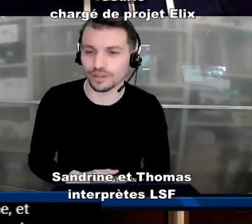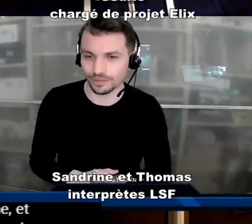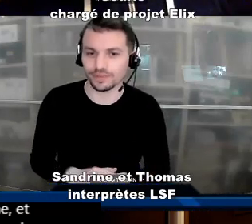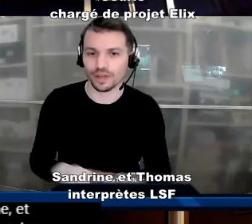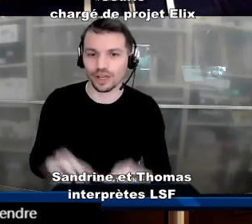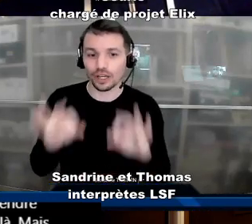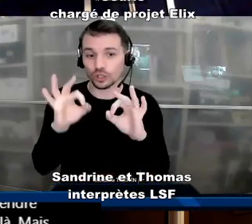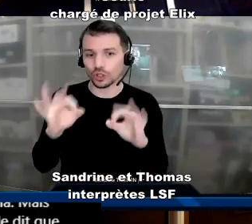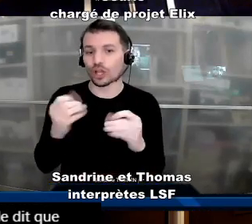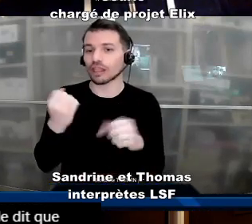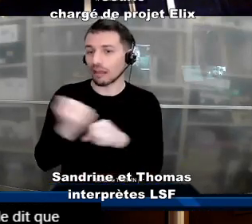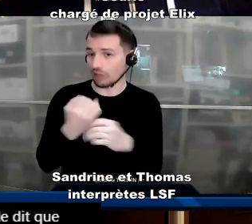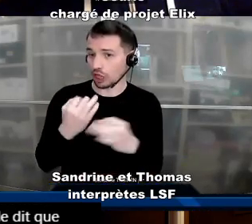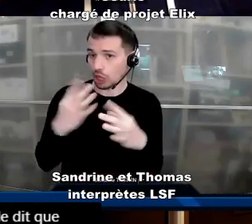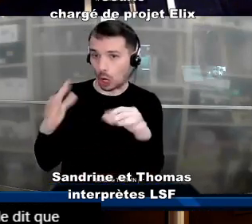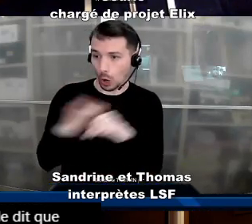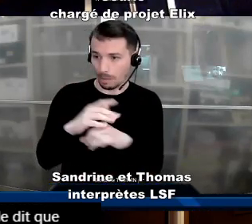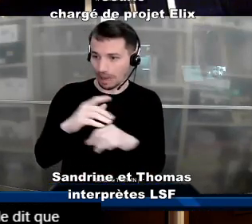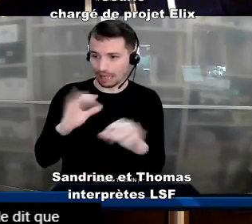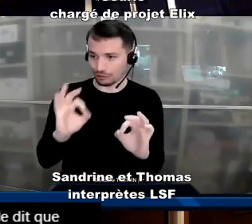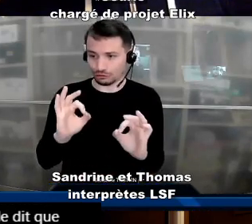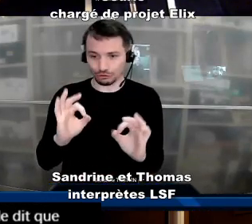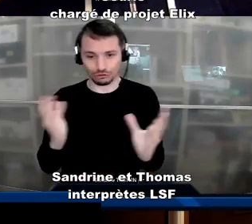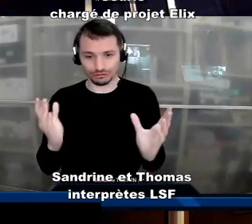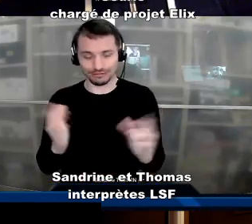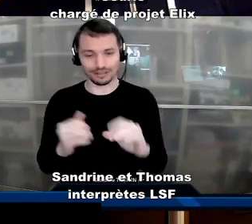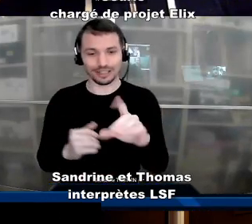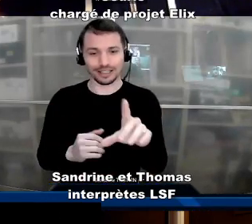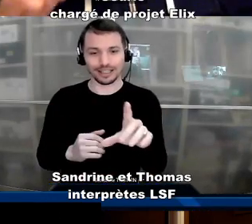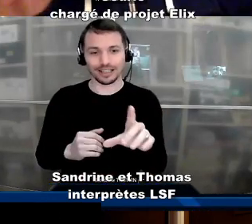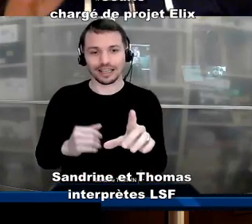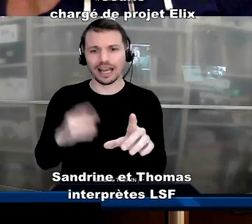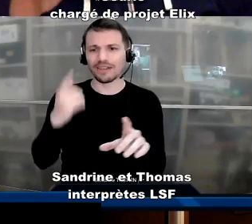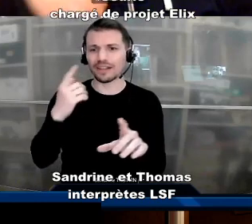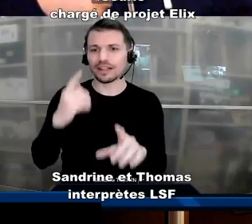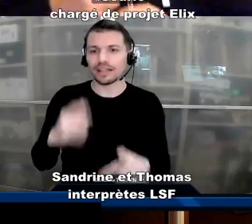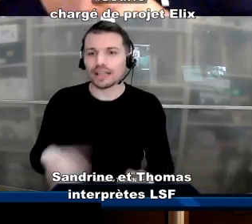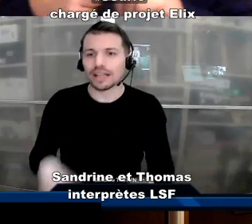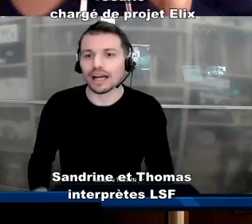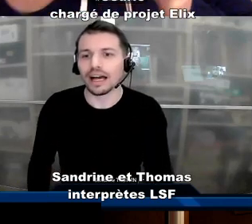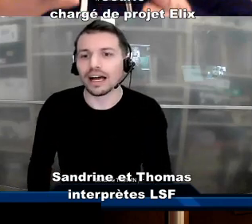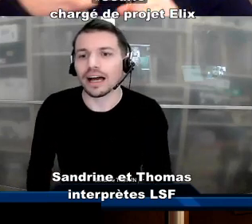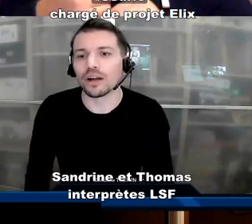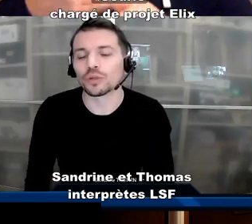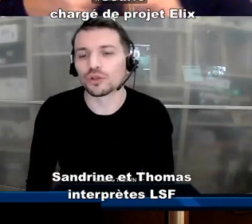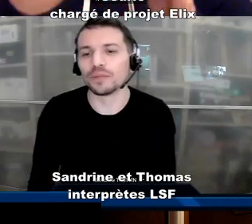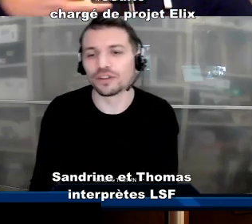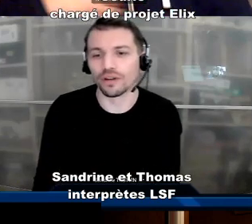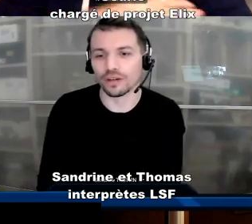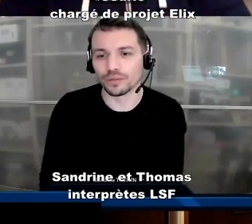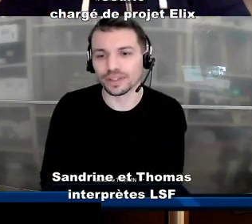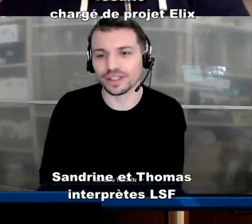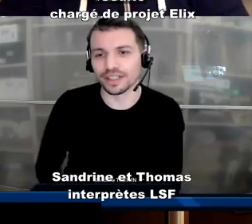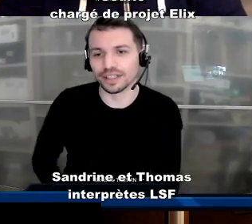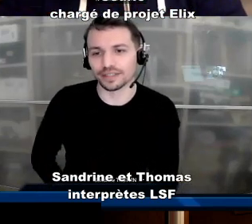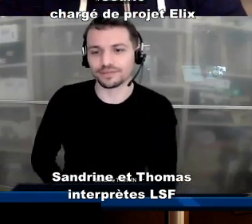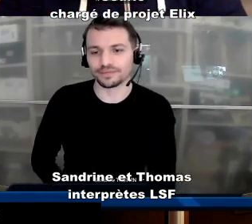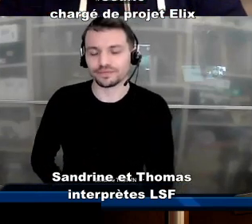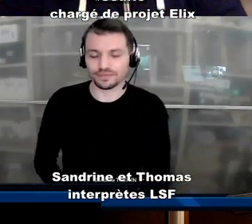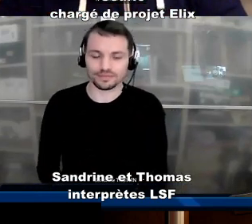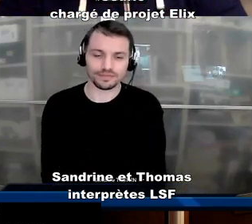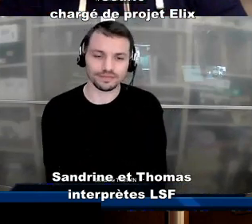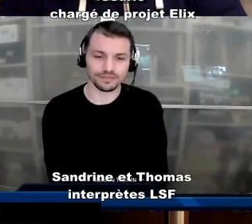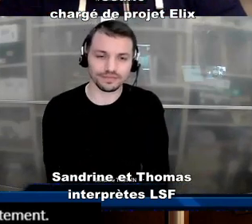c'est votre emploi à temps plein, ok, d'accord. Oui. Mais vous êtes là depuis le début? Vous êtes là depuis le début? Alors moi je suis à mi-temps, hein, pour Cédric.